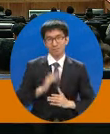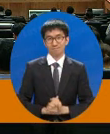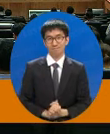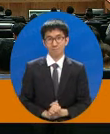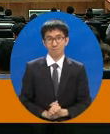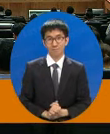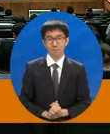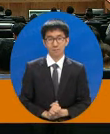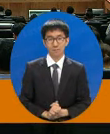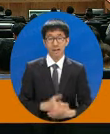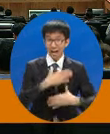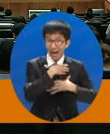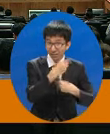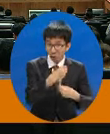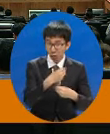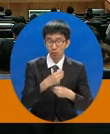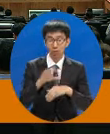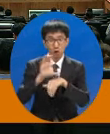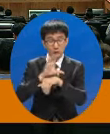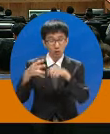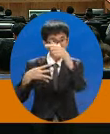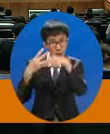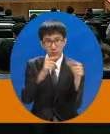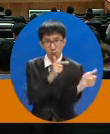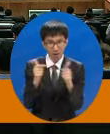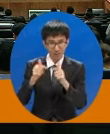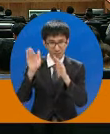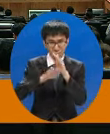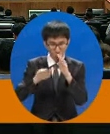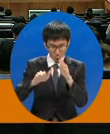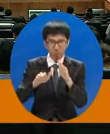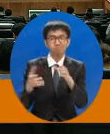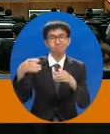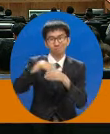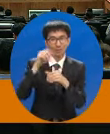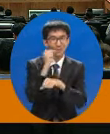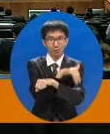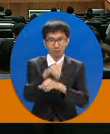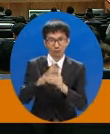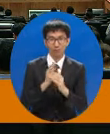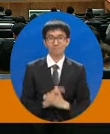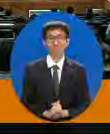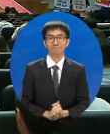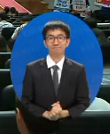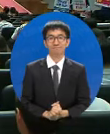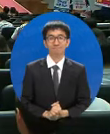또 안전교과와 소프트웨어 교육 같은 필수 교과도 늘어납니다. 이상미 기자입니다.